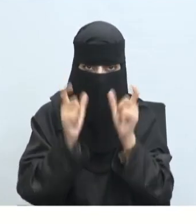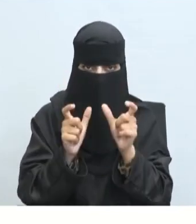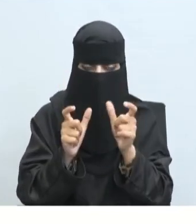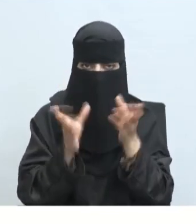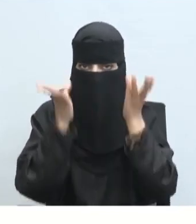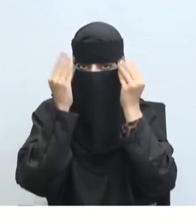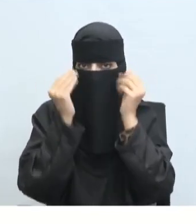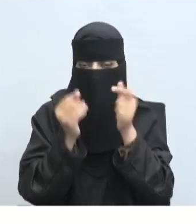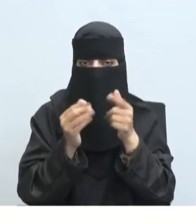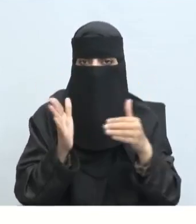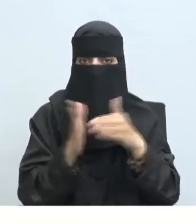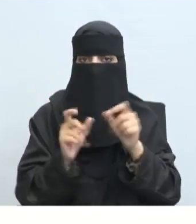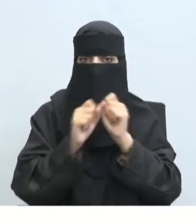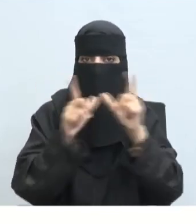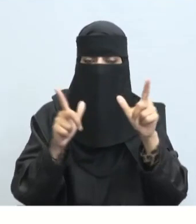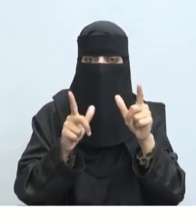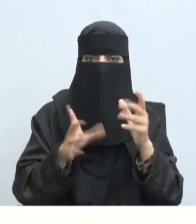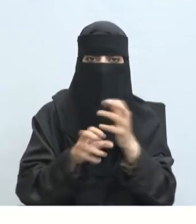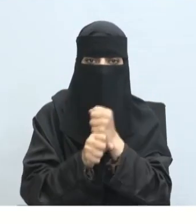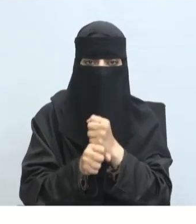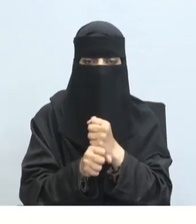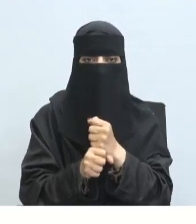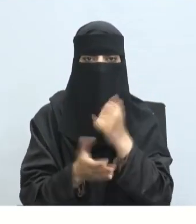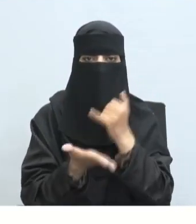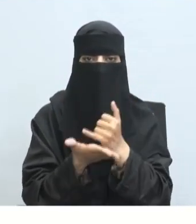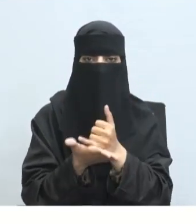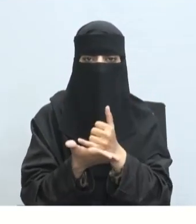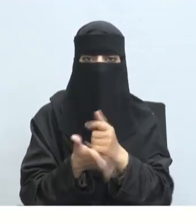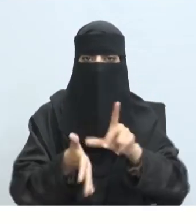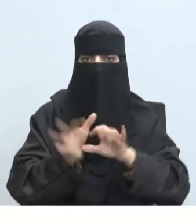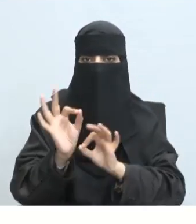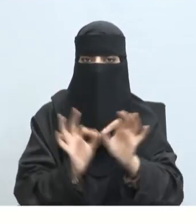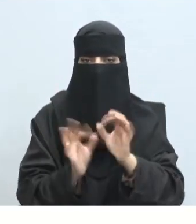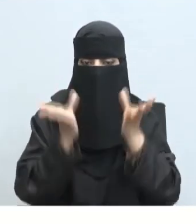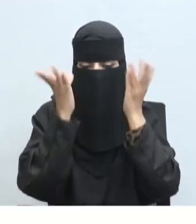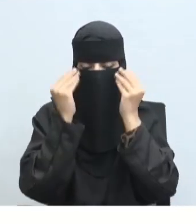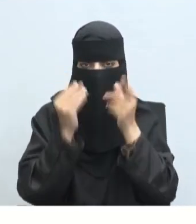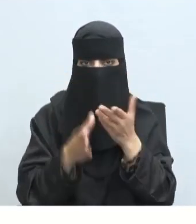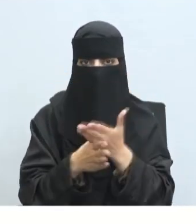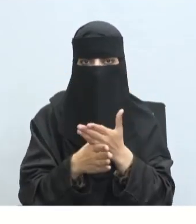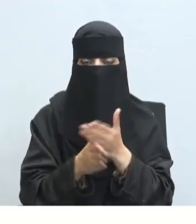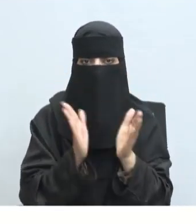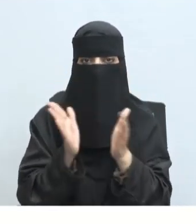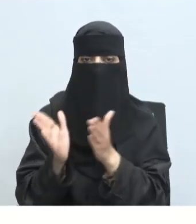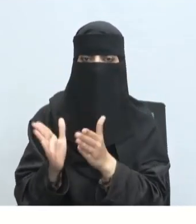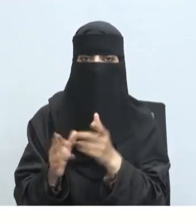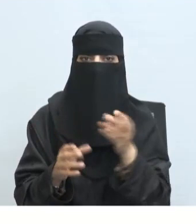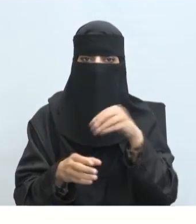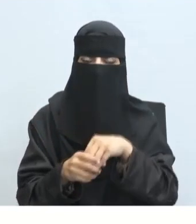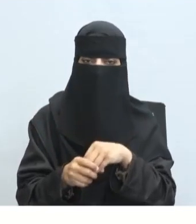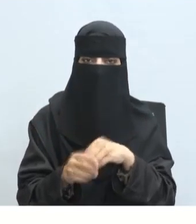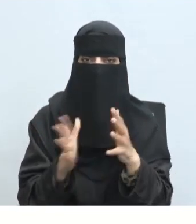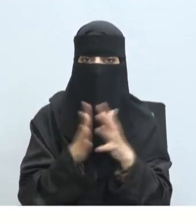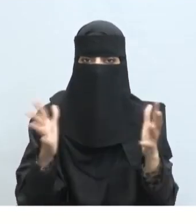ثقافه تمنح الوضوح التماسك القياد ذكرنا ايضا مخطط ثقافه تنظيم الفعاليات لابد ان يحتوي على